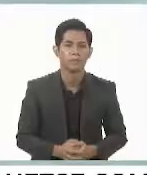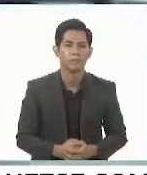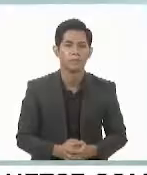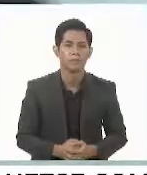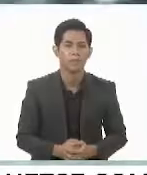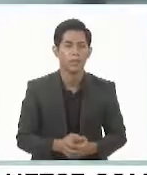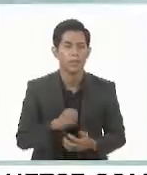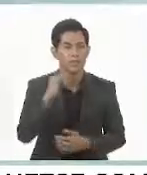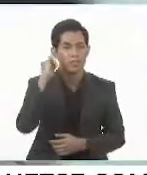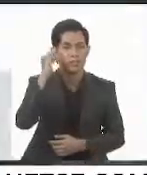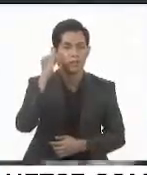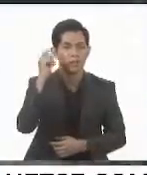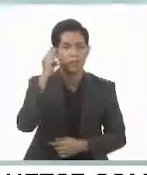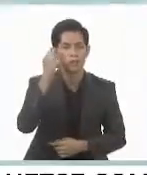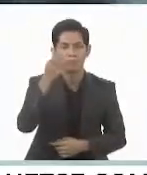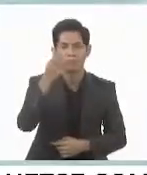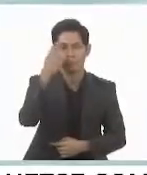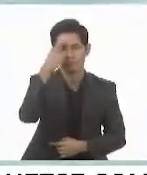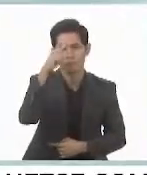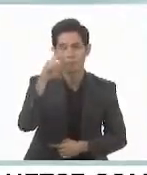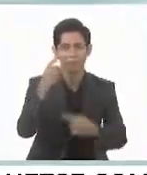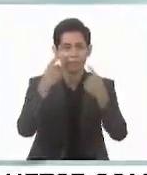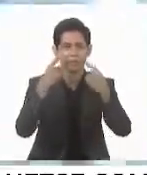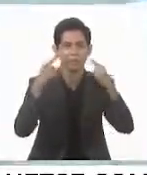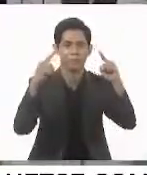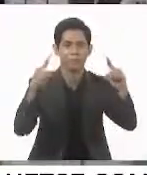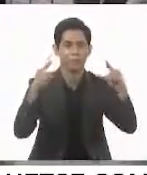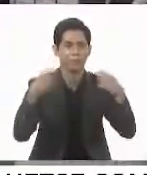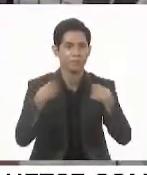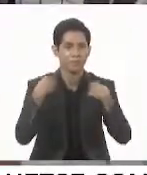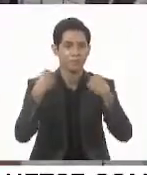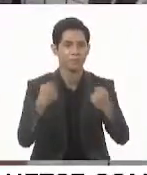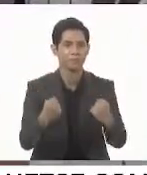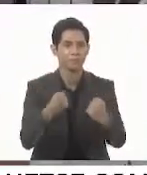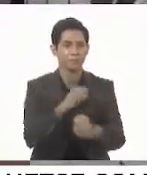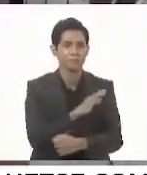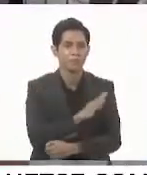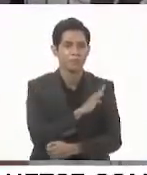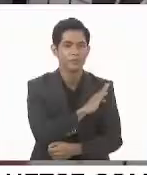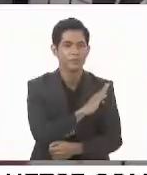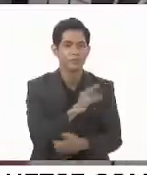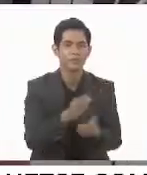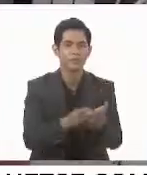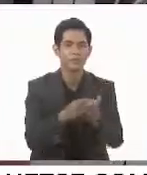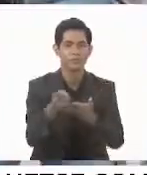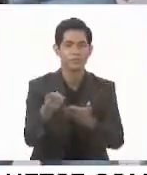Jimbo Tejano, para sa mata ng Agila, matatag, matapat, matapat.